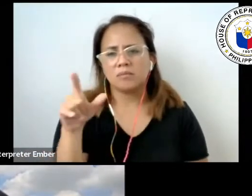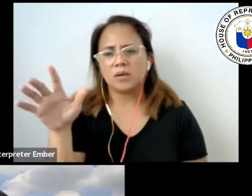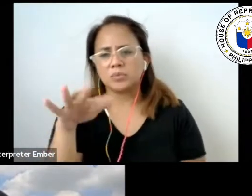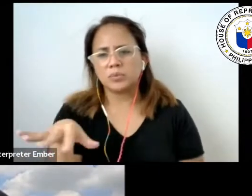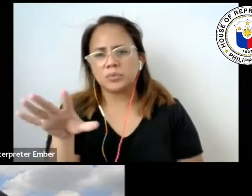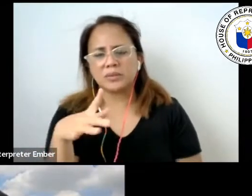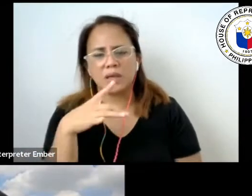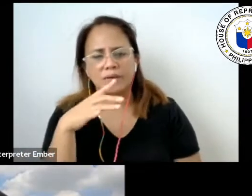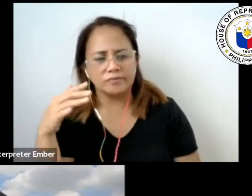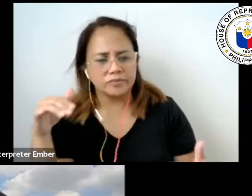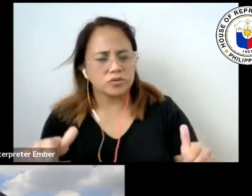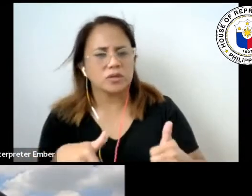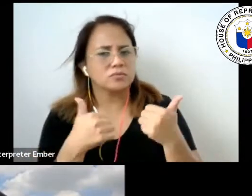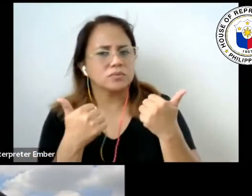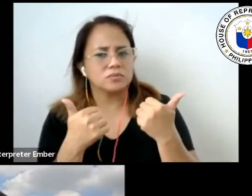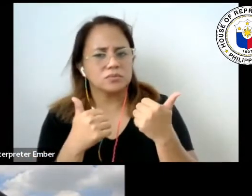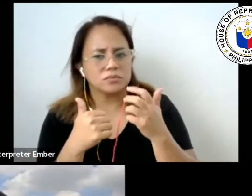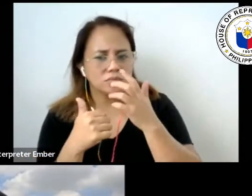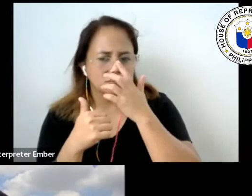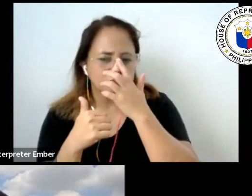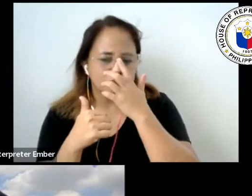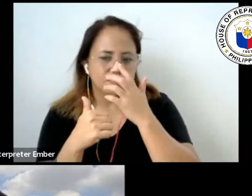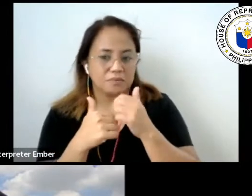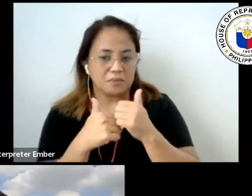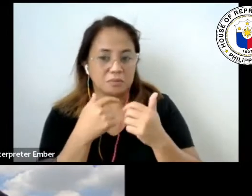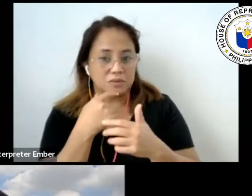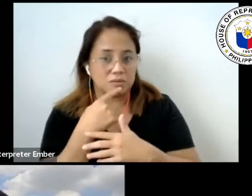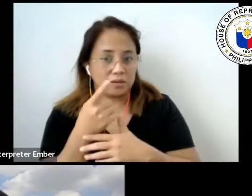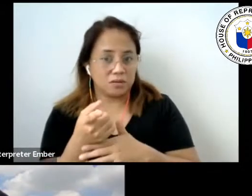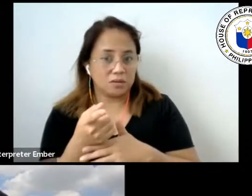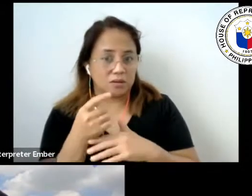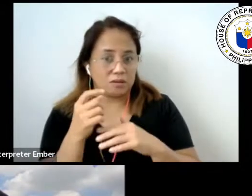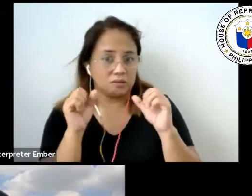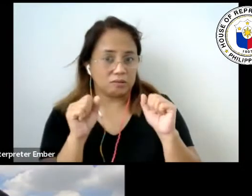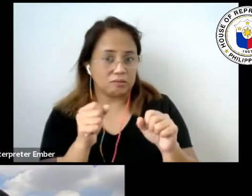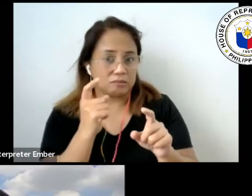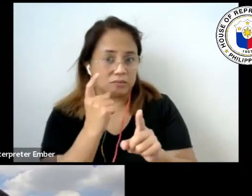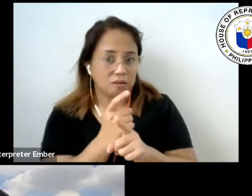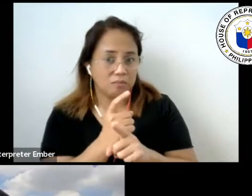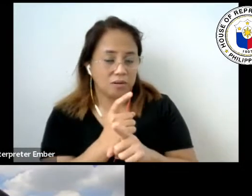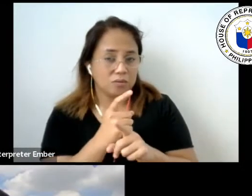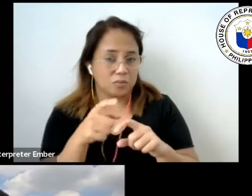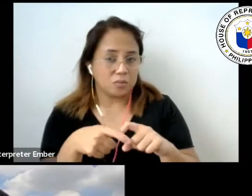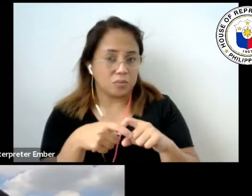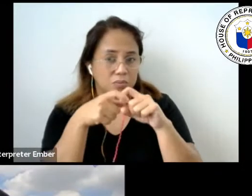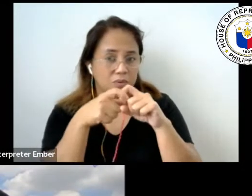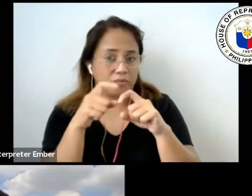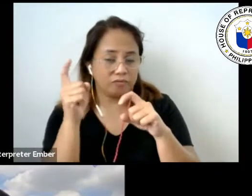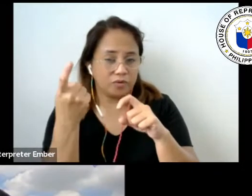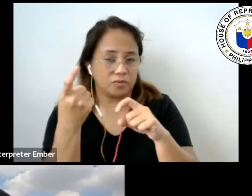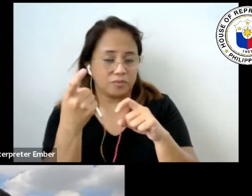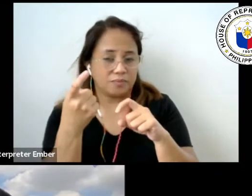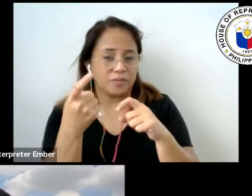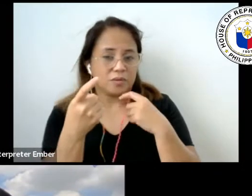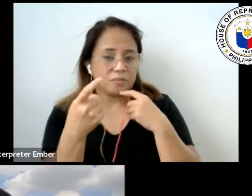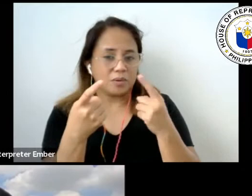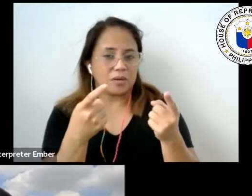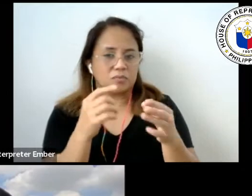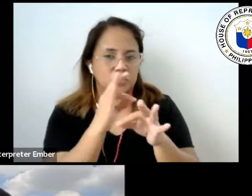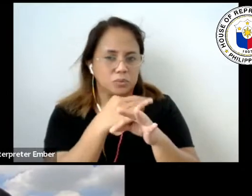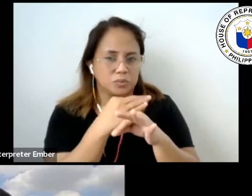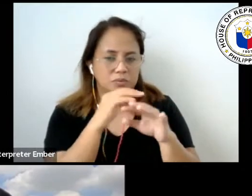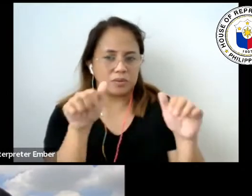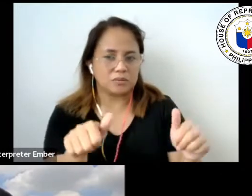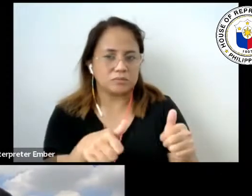pa may challenges pa na ganun, would you say that it would be correct to suspend first there para ma-correct yung